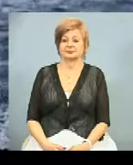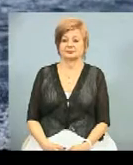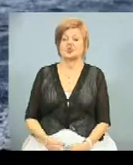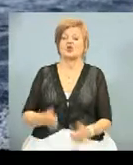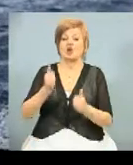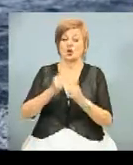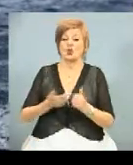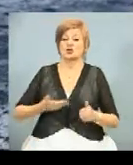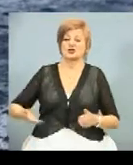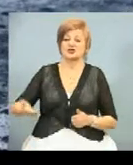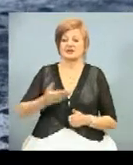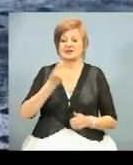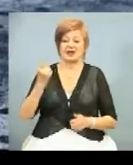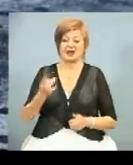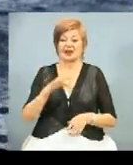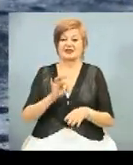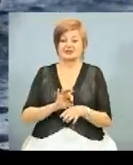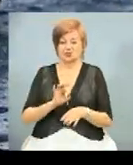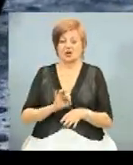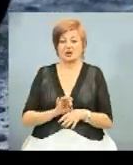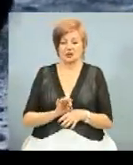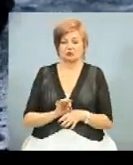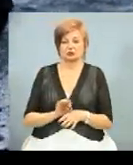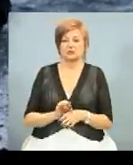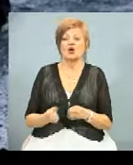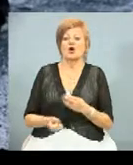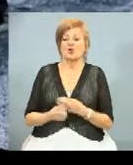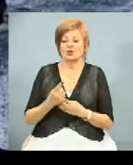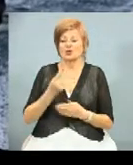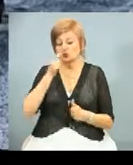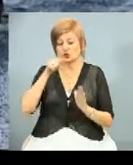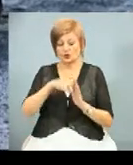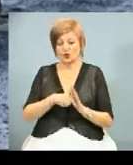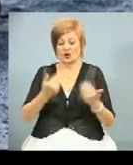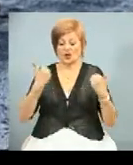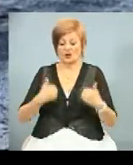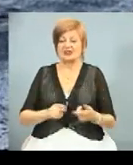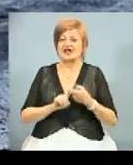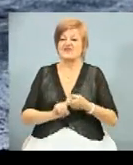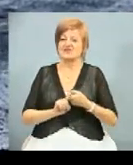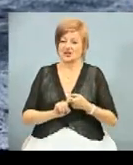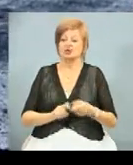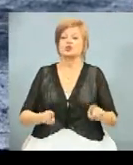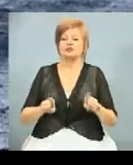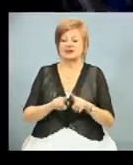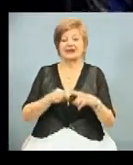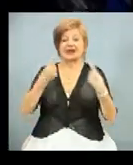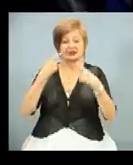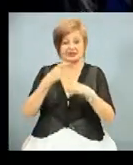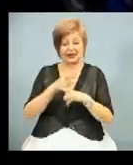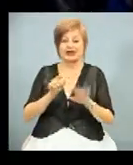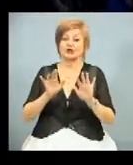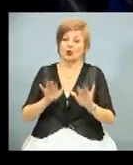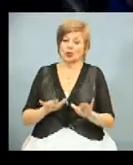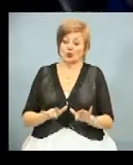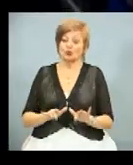Кожен з нас хоча б раз у житті хворів на недуги, які виникають через потрапляння до організму вірусів. Так само і техніка, комп'ютер,